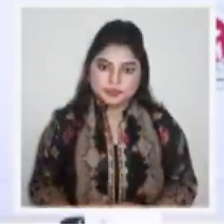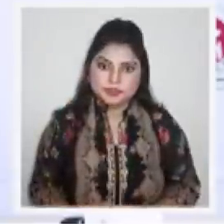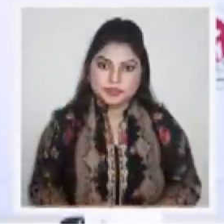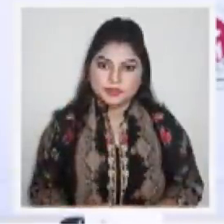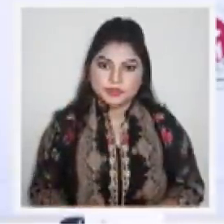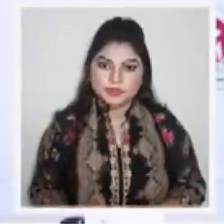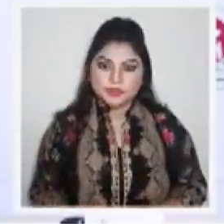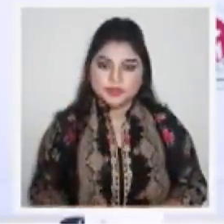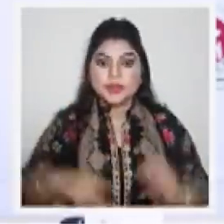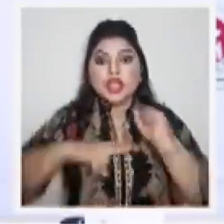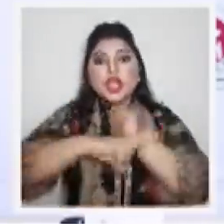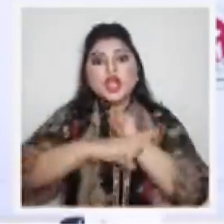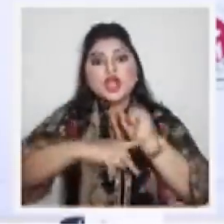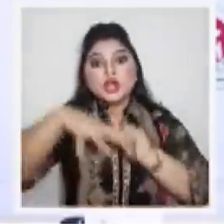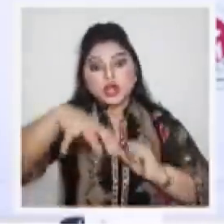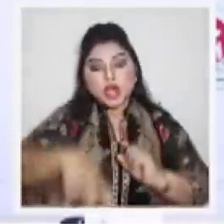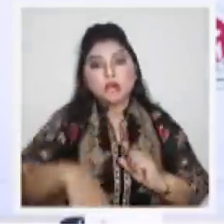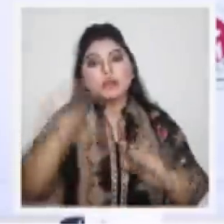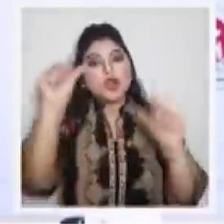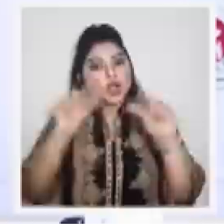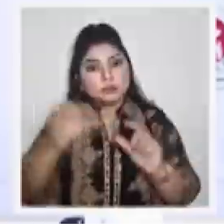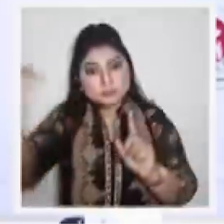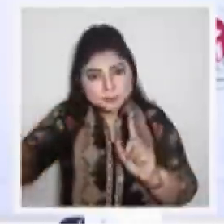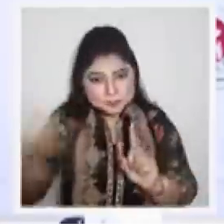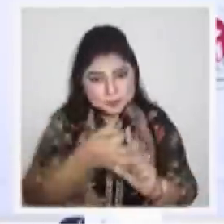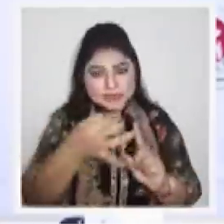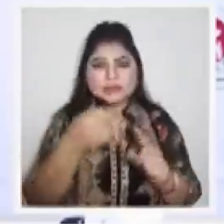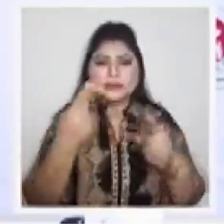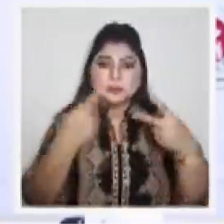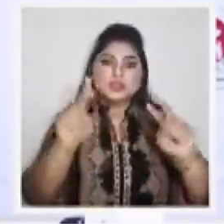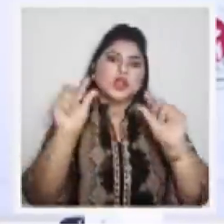জামালপুর, নেত্রকোনা এবং শেরপুর।